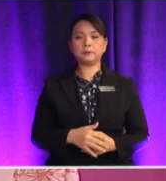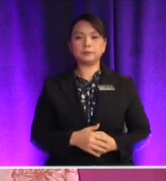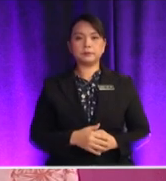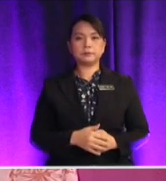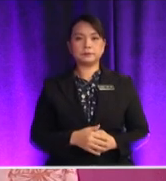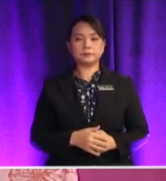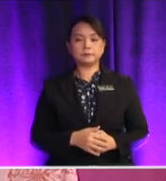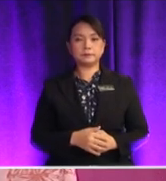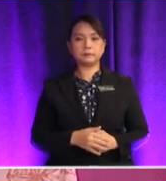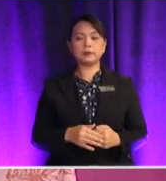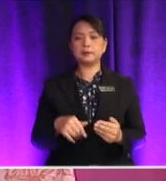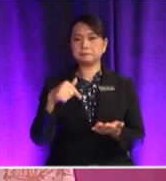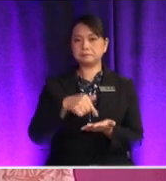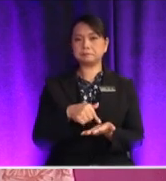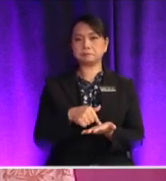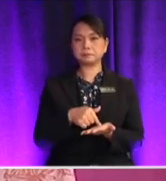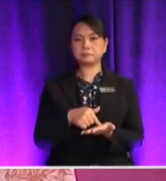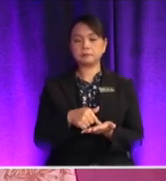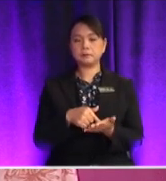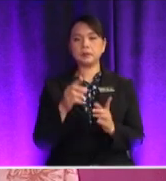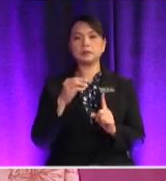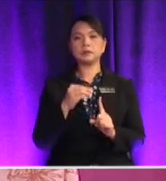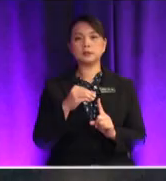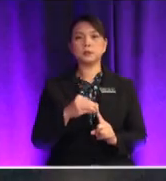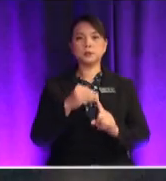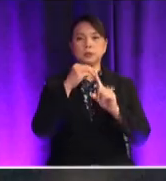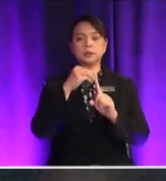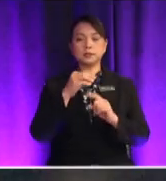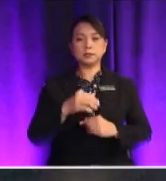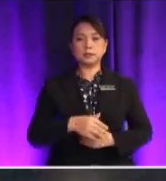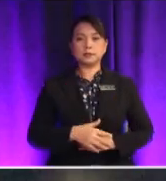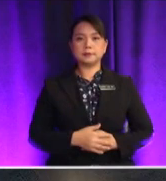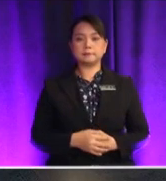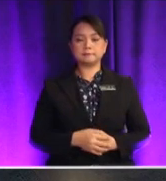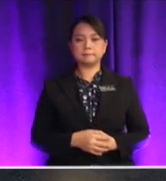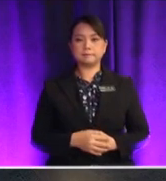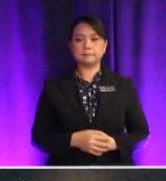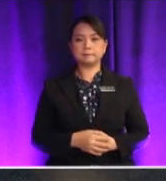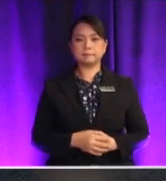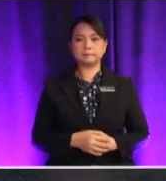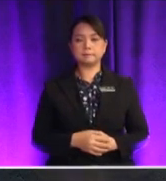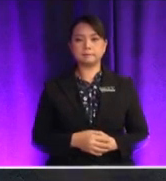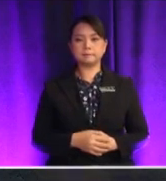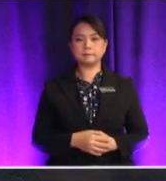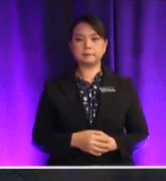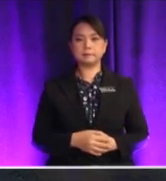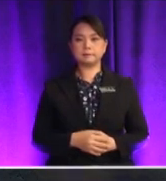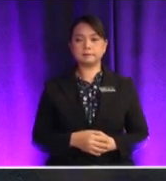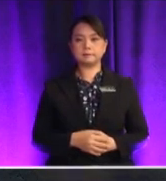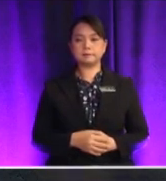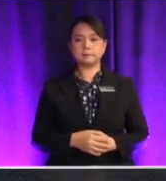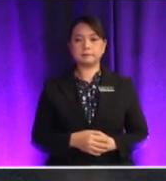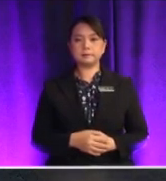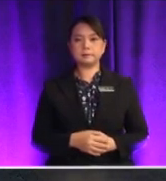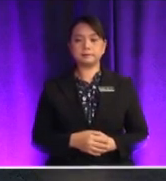pendapat sejauh mana perkahwinan campur ni unik. Ya, saya setuju cikgu. Saya setuju kahwin-kahwin campur ni cikgu. Okey. Okey,